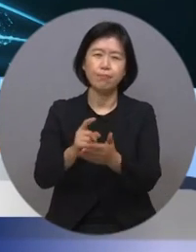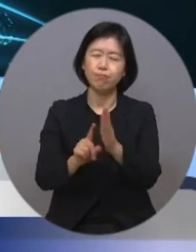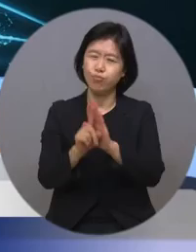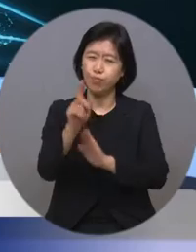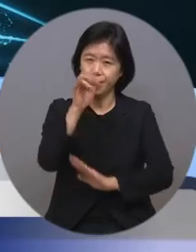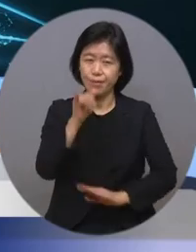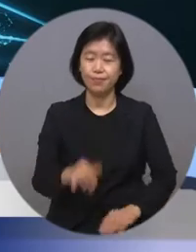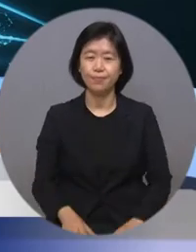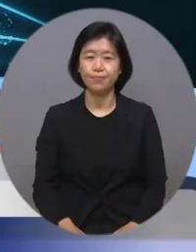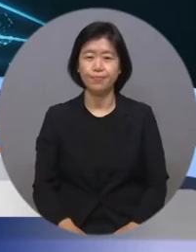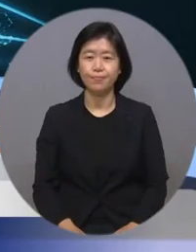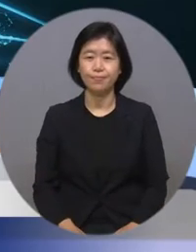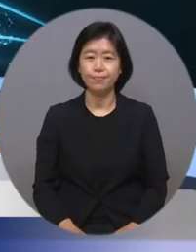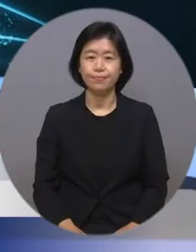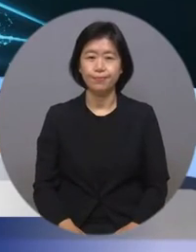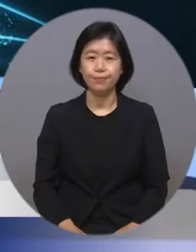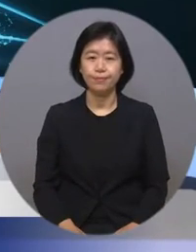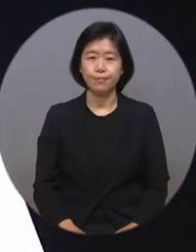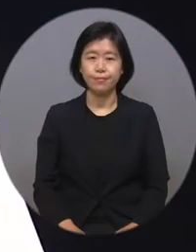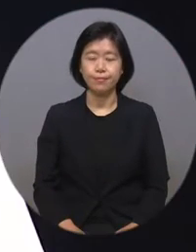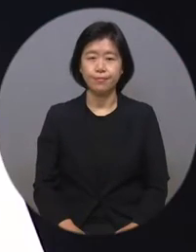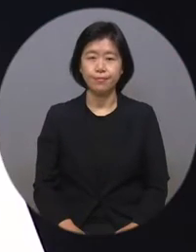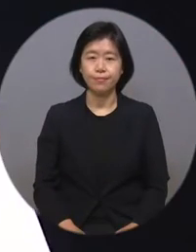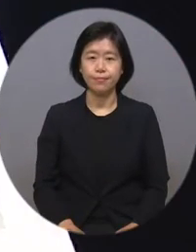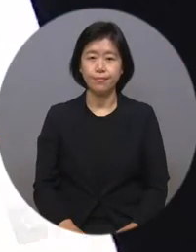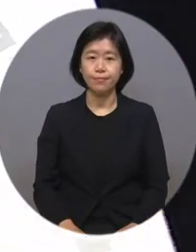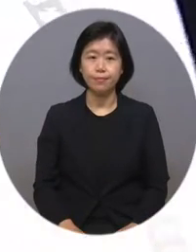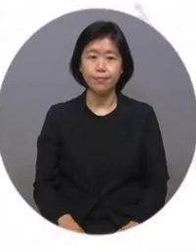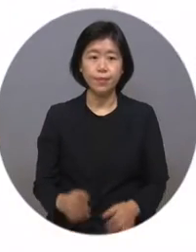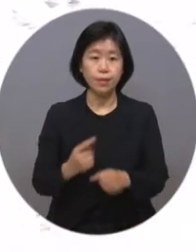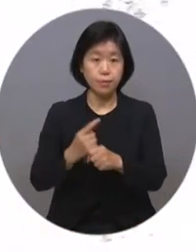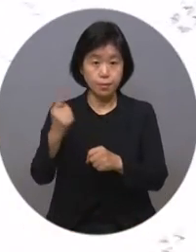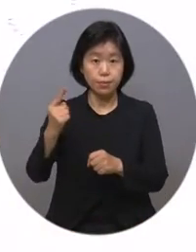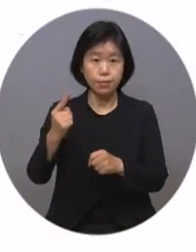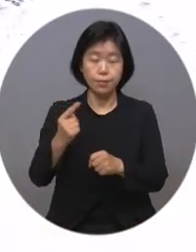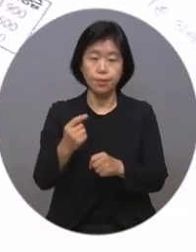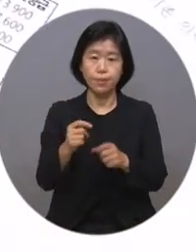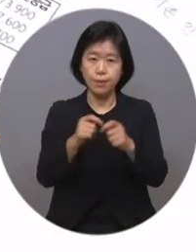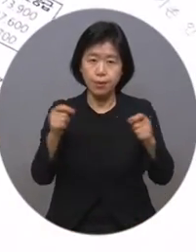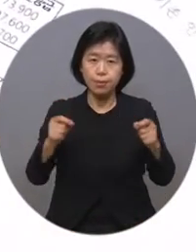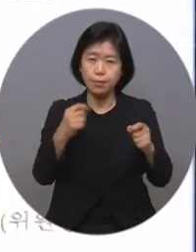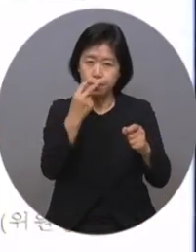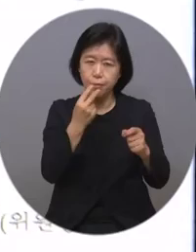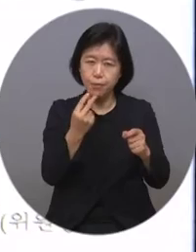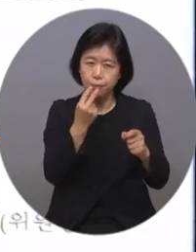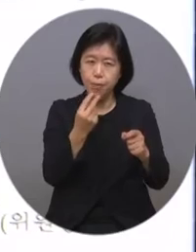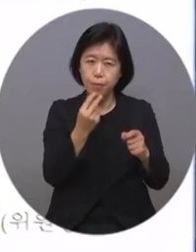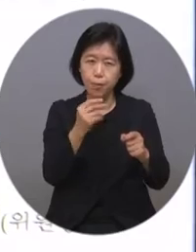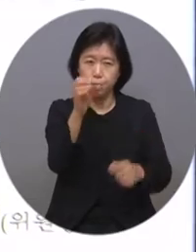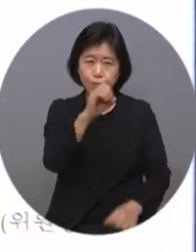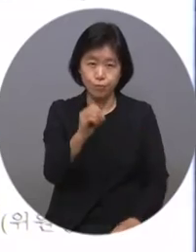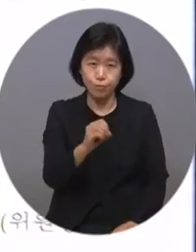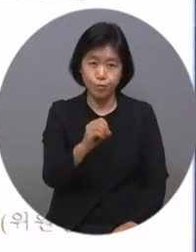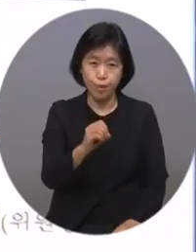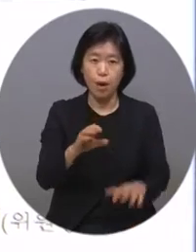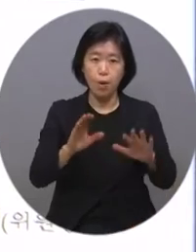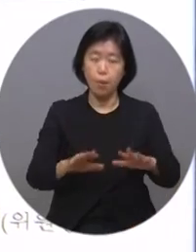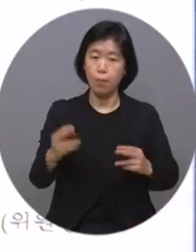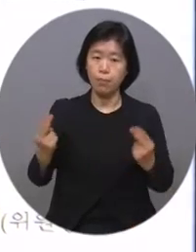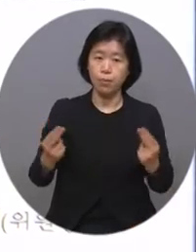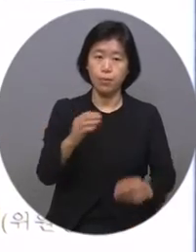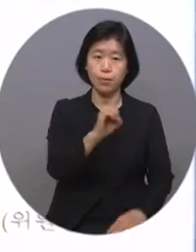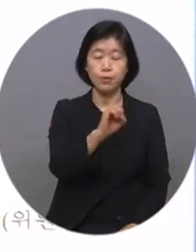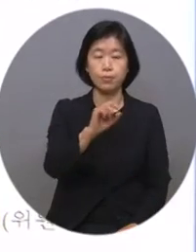내용 박성용 기자가 전합니다. 내년도 장기요양 보험료율이 올해 대비 0.75%